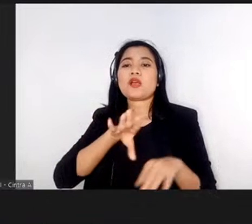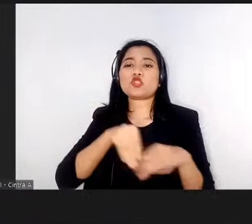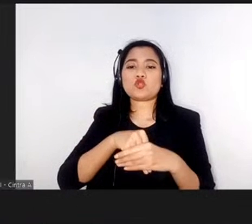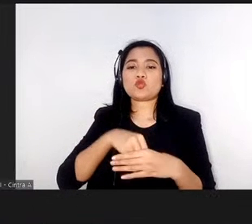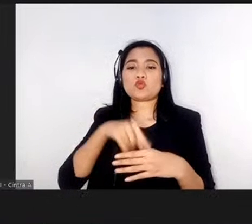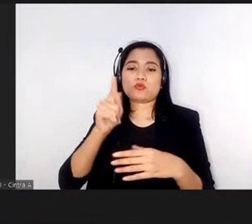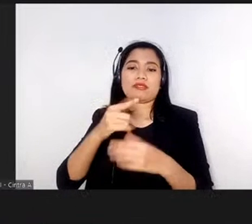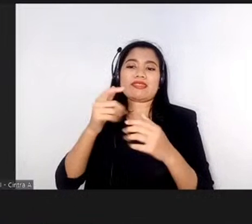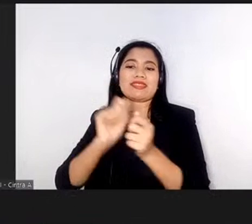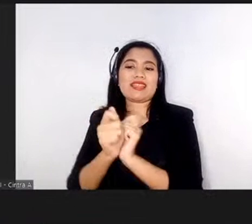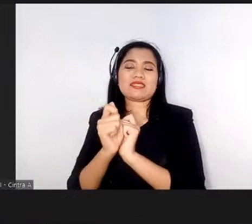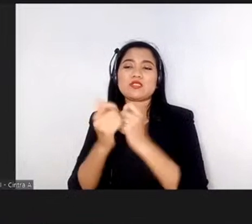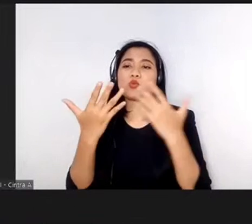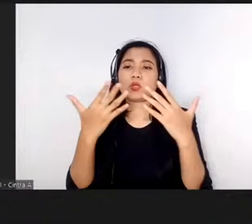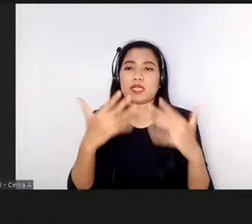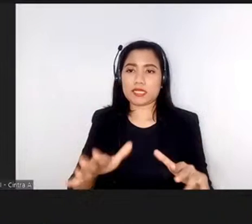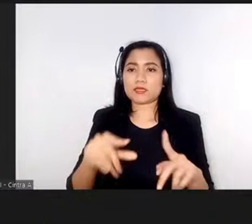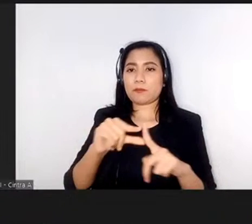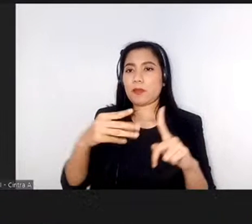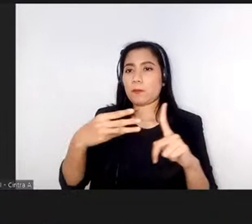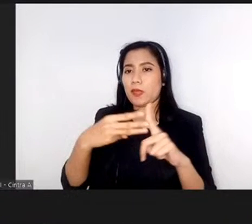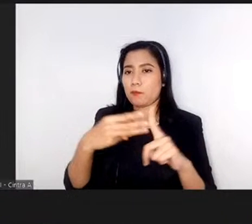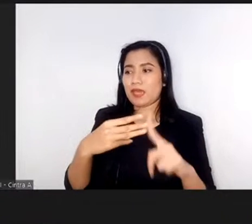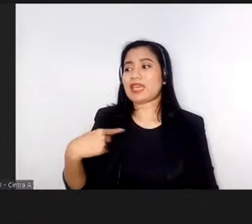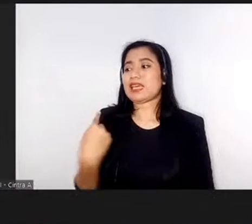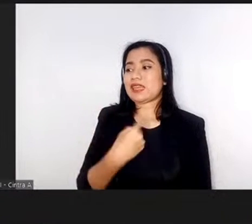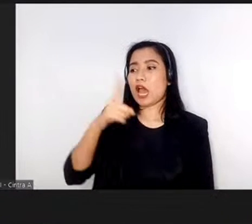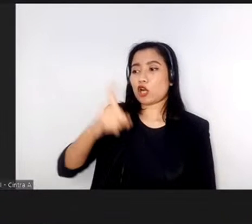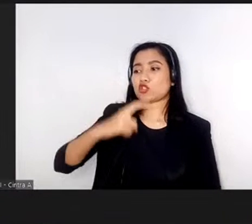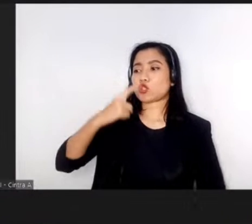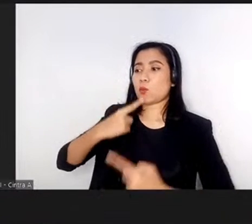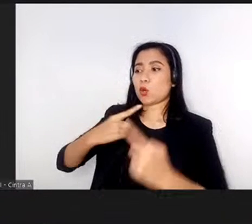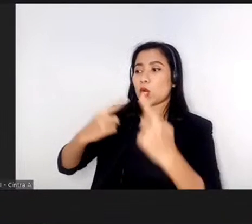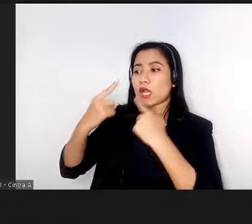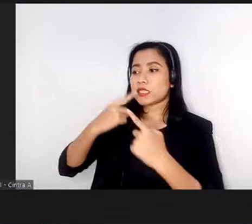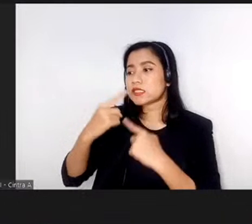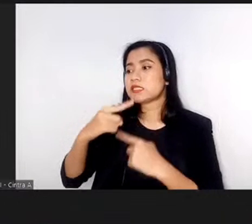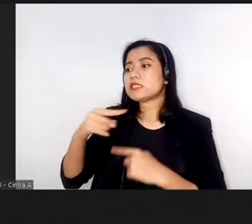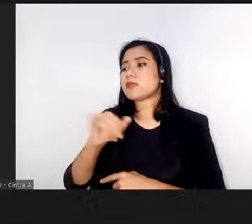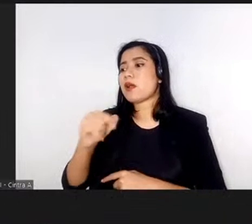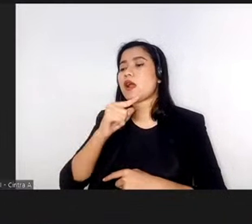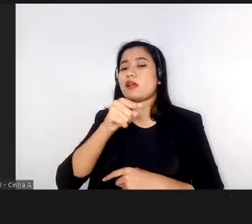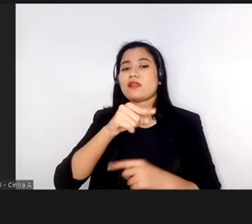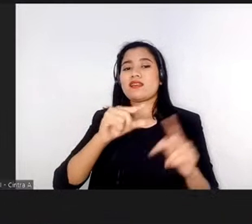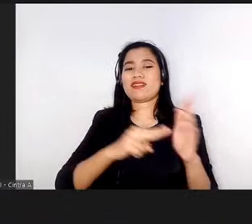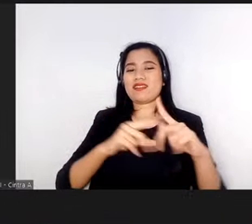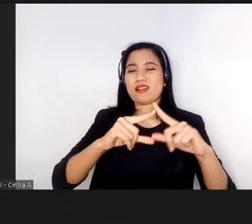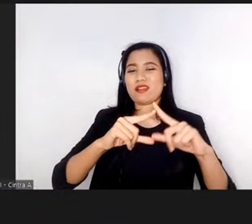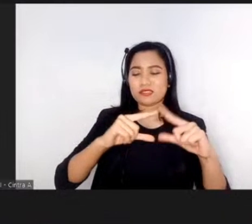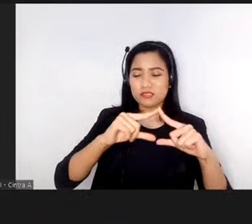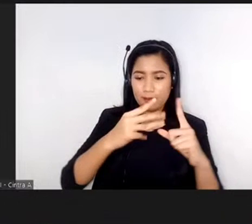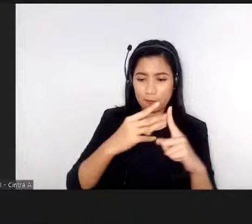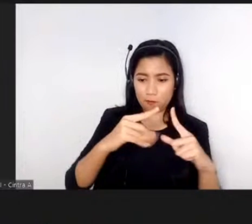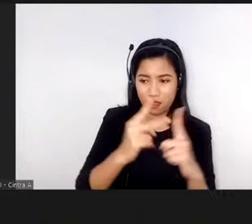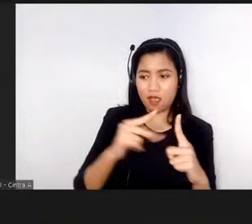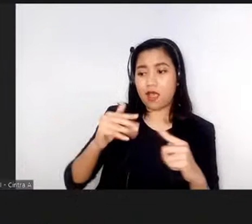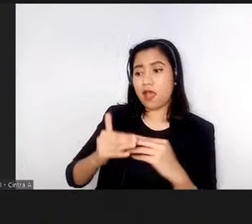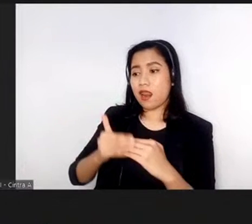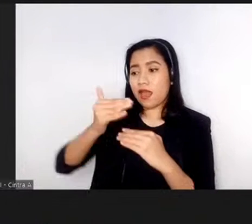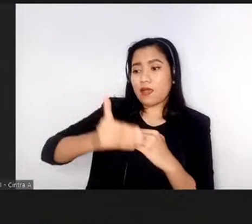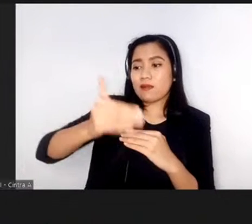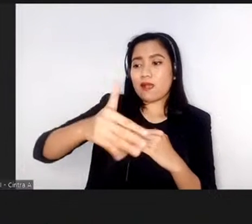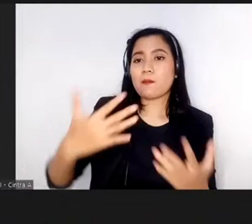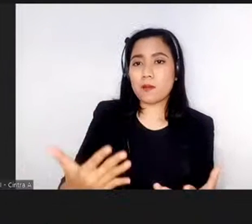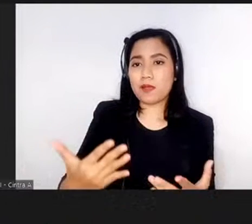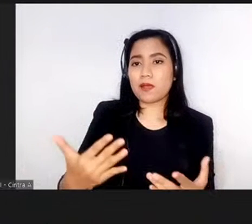PPB dan kita harus harus wajib untuk berkomunikasi dengan ee nasabah kita apa saja langkah yang diambil apa saja kesenjangan yang